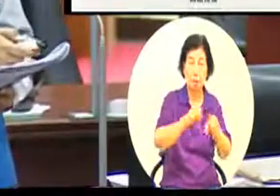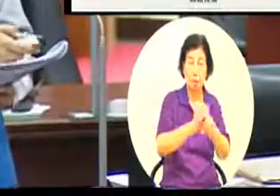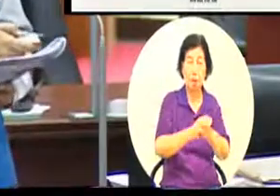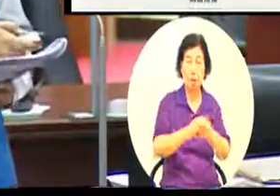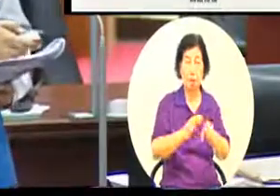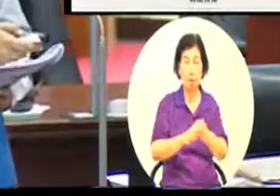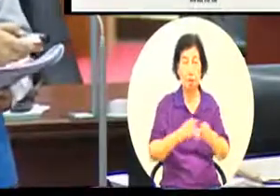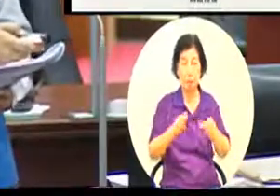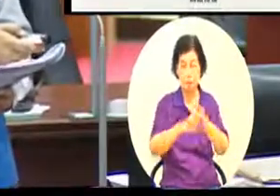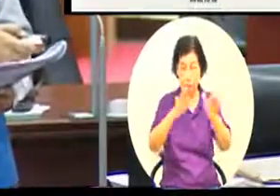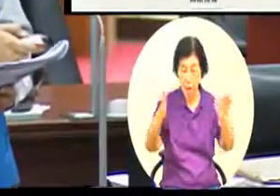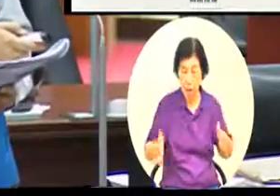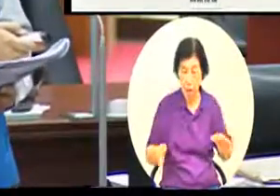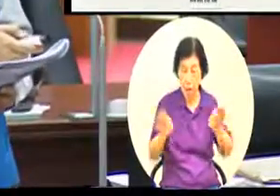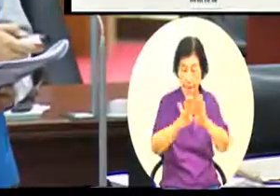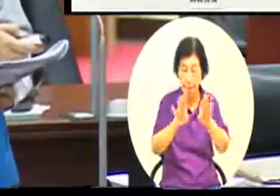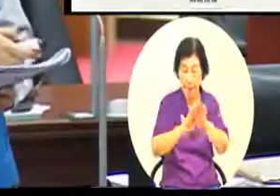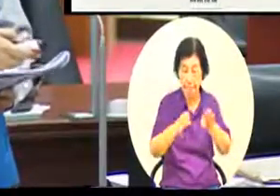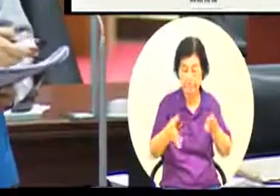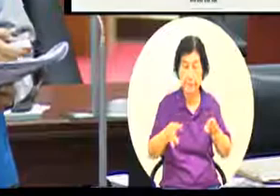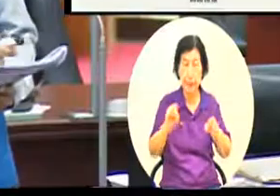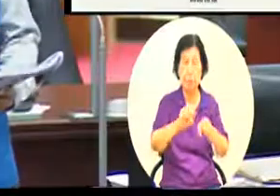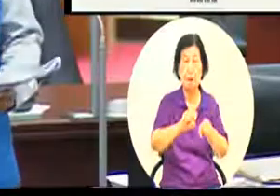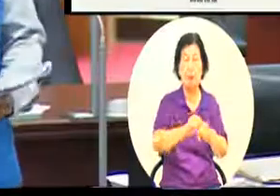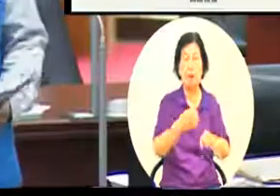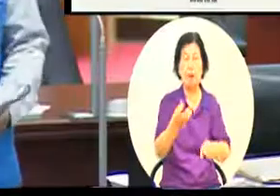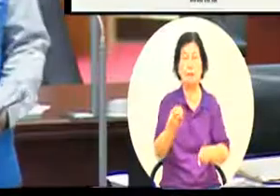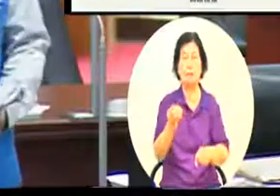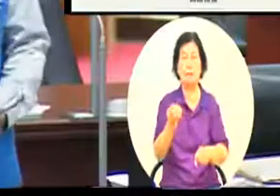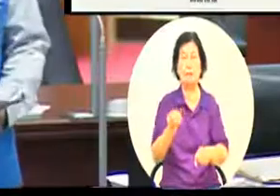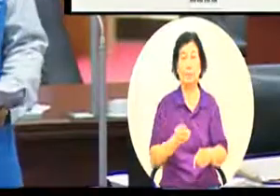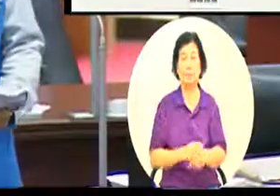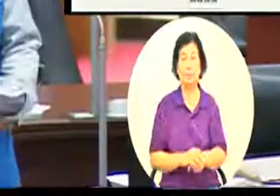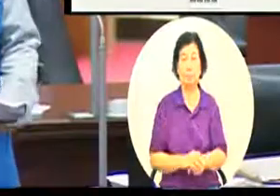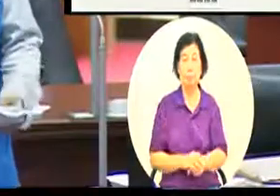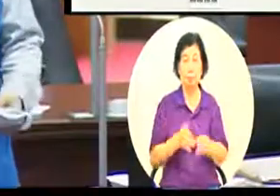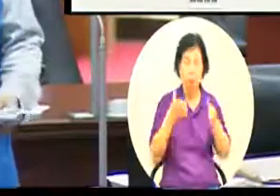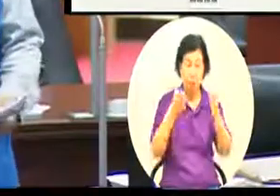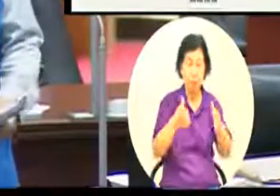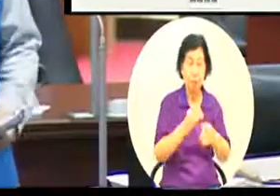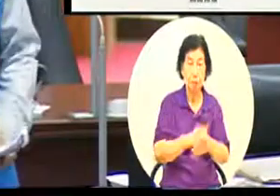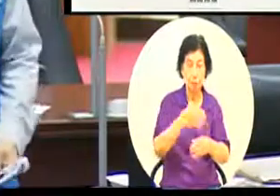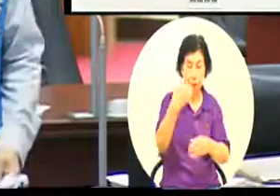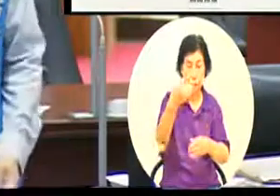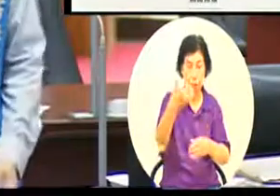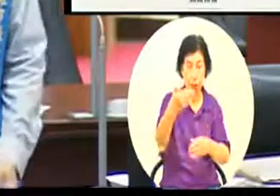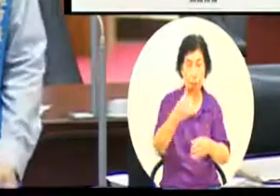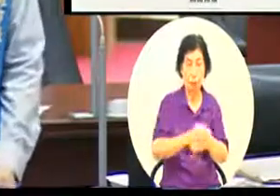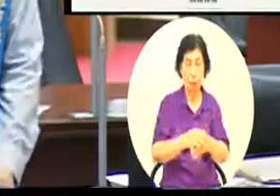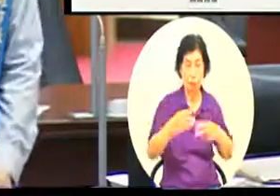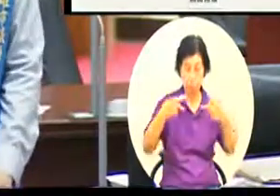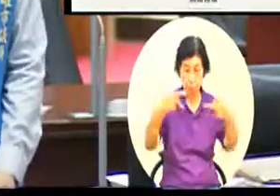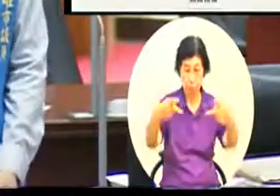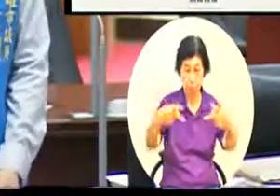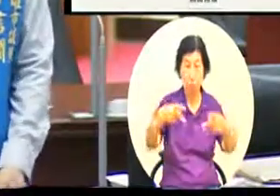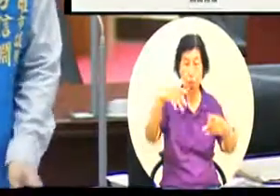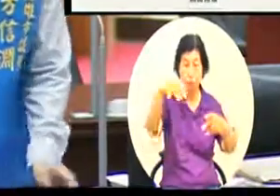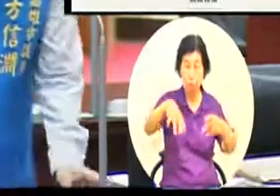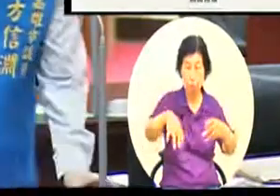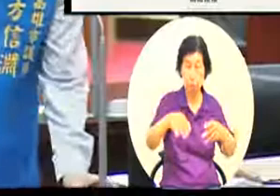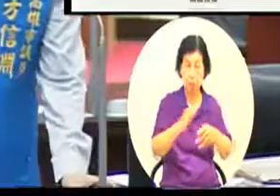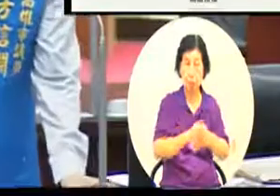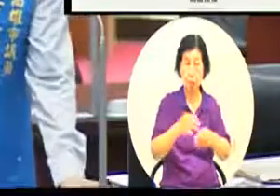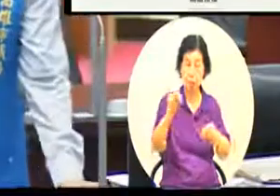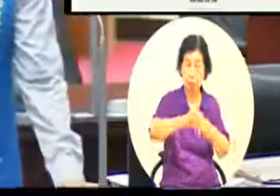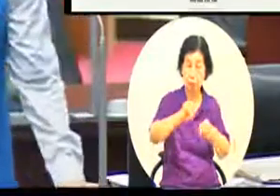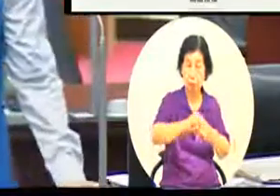分啊。本局请问捷运局长，就是说针对这个9个捷运站有没有计划要做月台